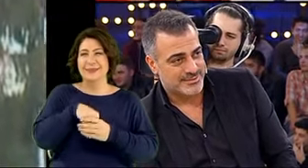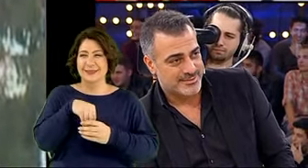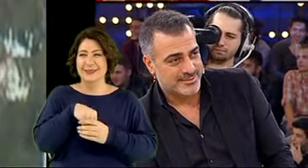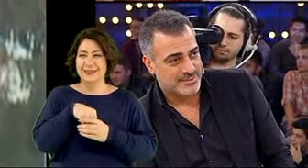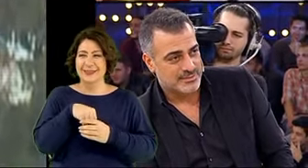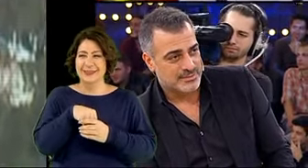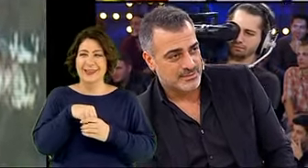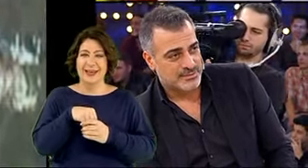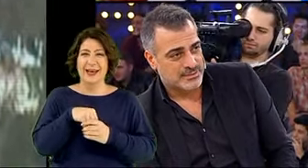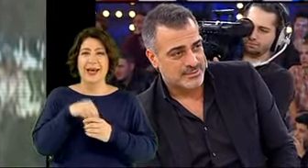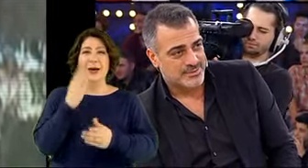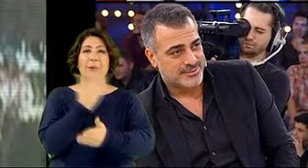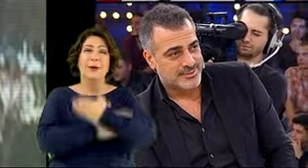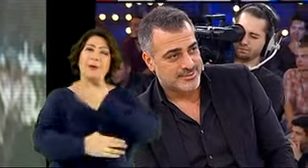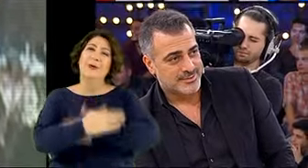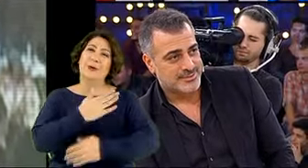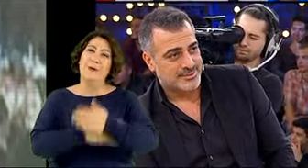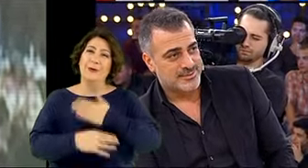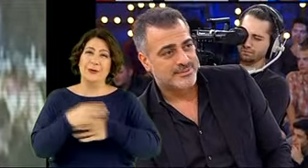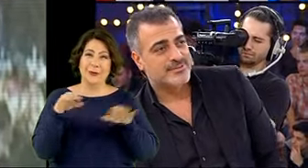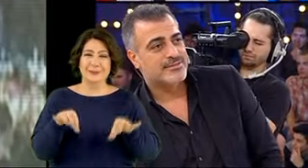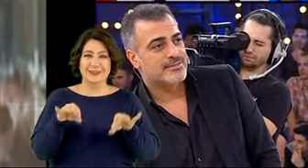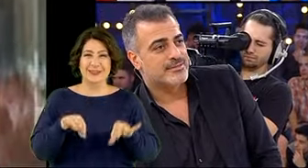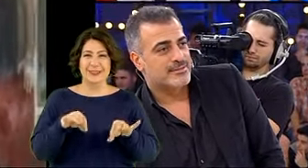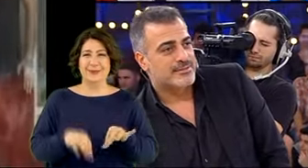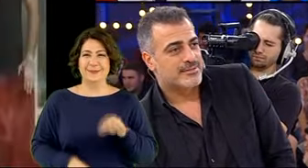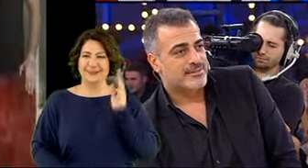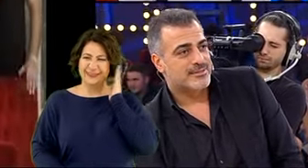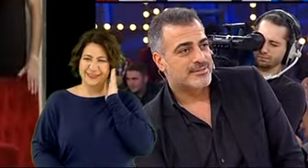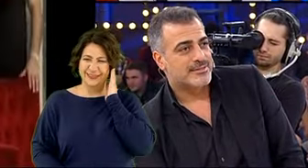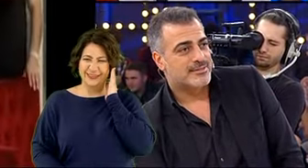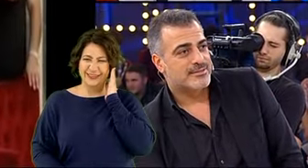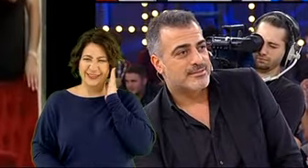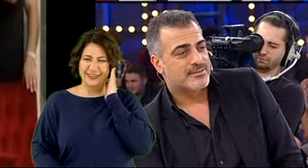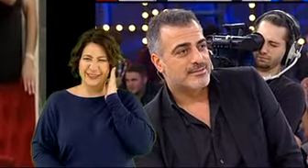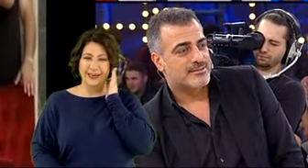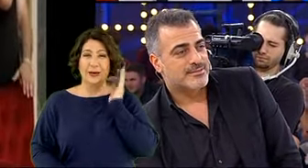Izdırap içinde yorgunum şimdi.